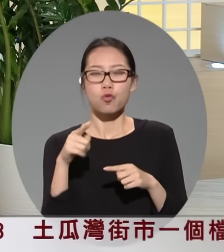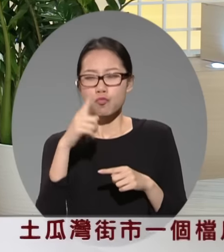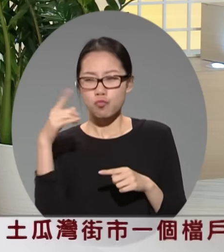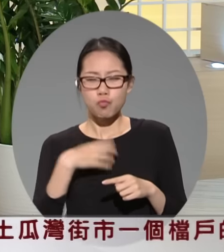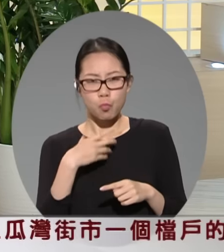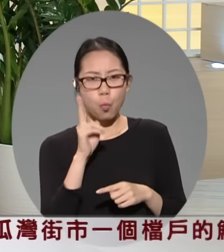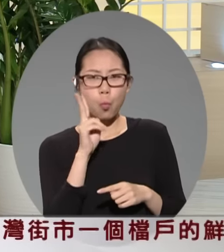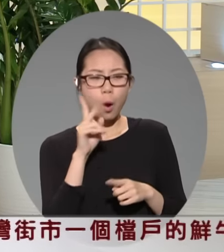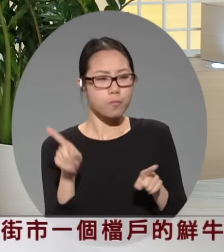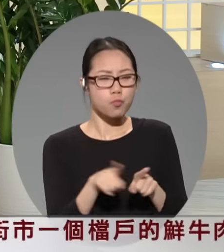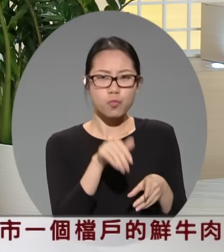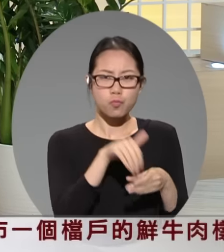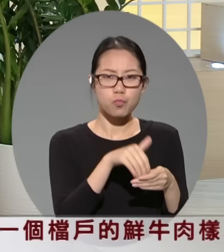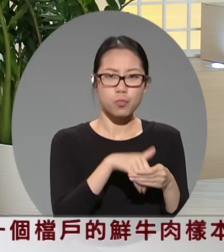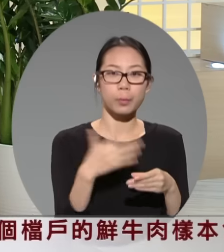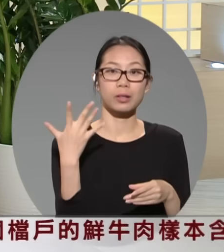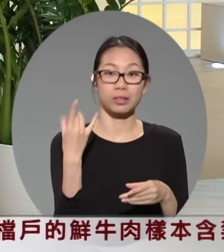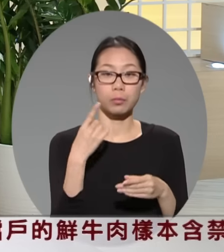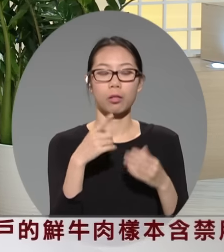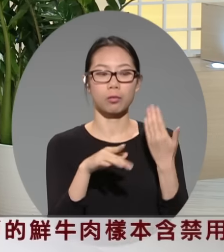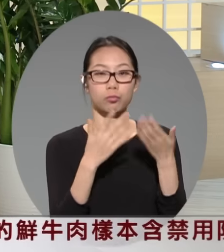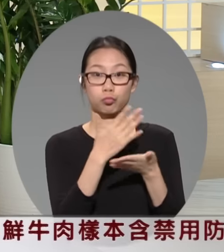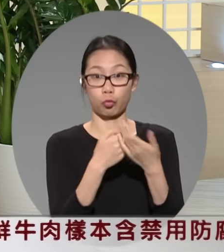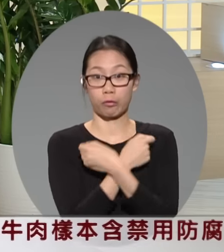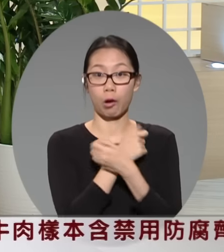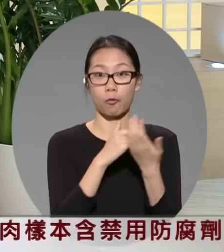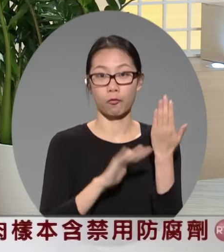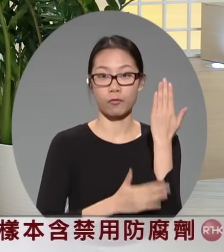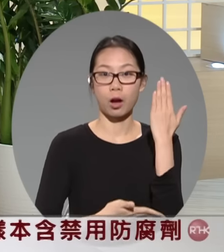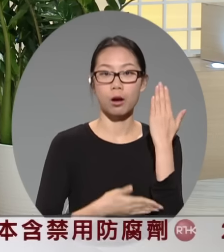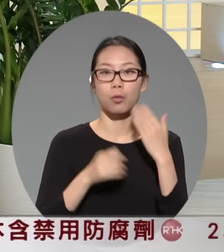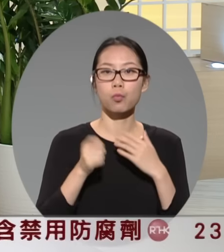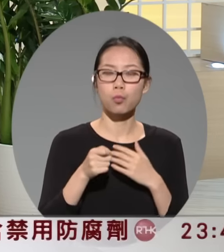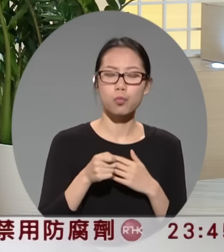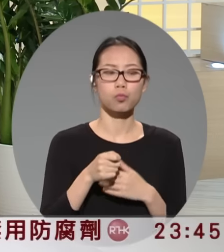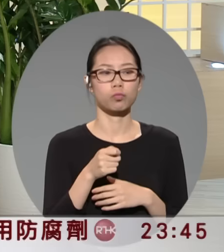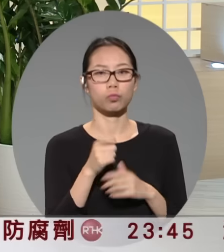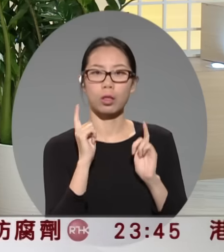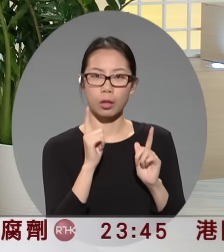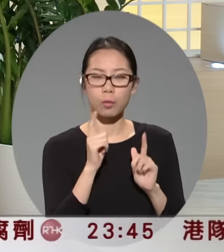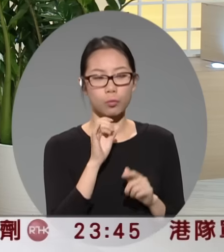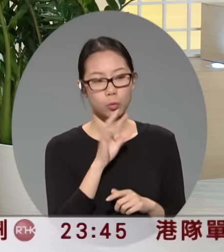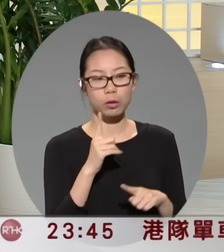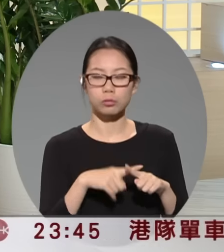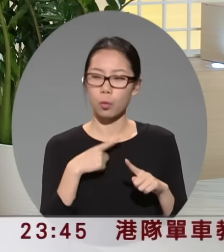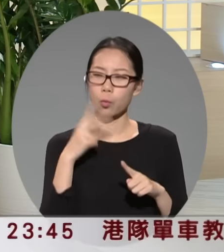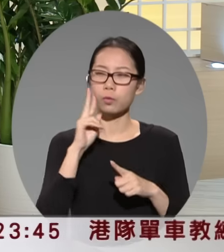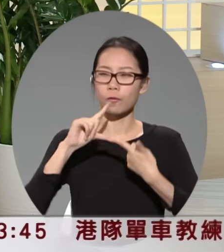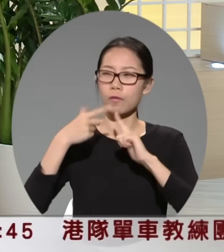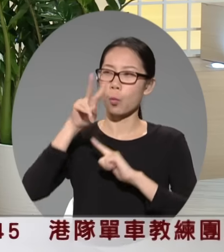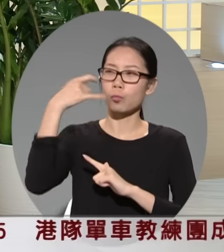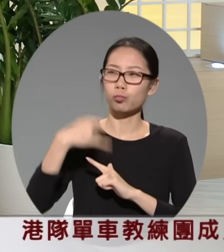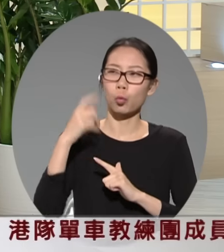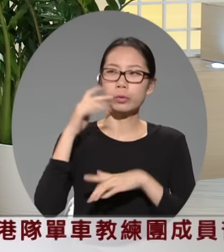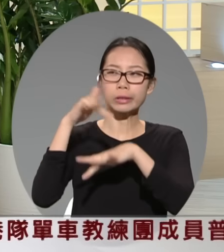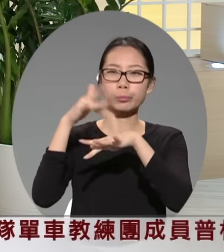啊。官府胡官尋日喺記者會度講啦，佢就唔識路數去見中央。據時事評論員劉瑞兆嘅分析啊，胡官嘅情況咧